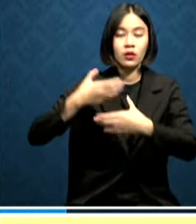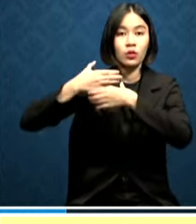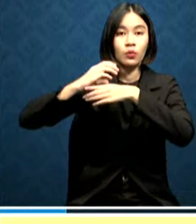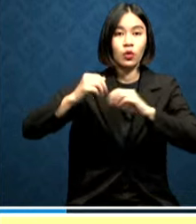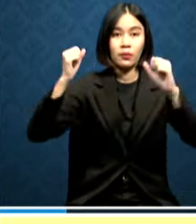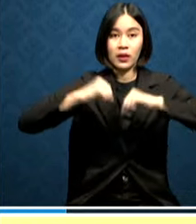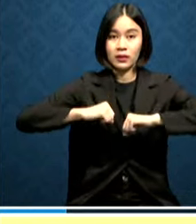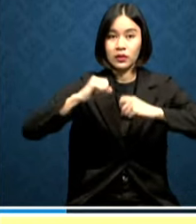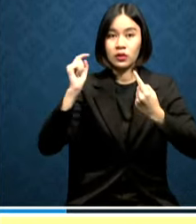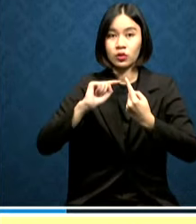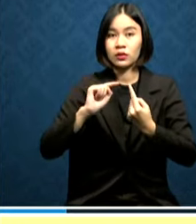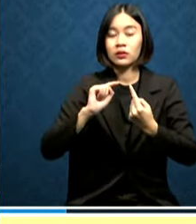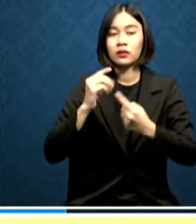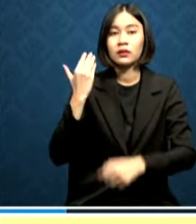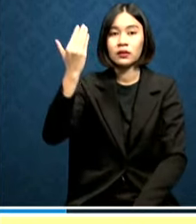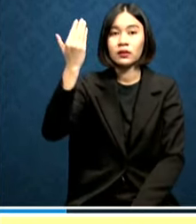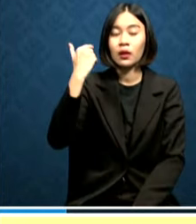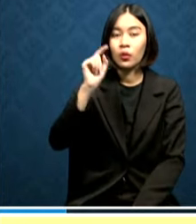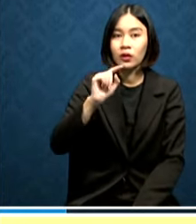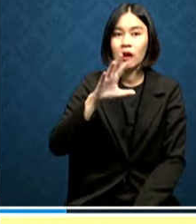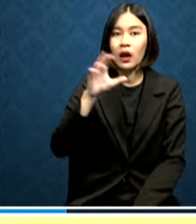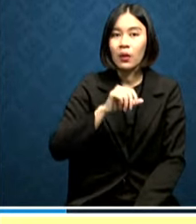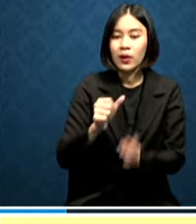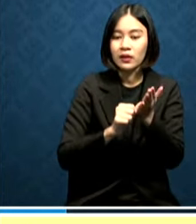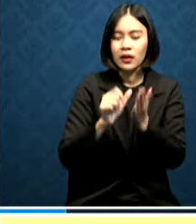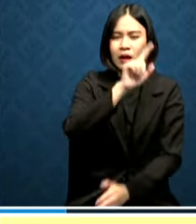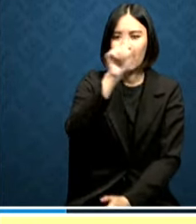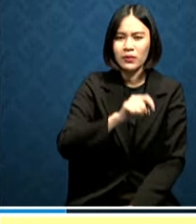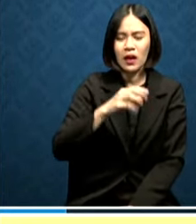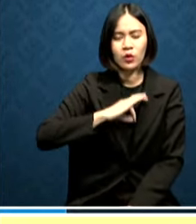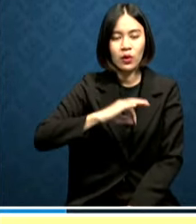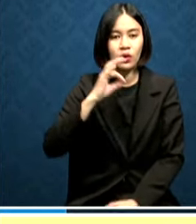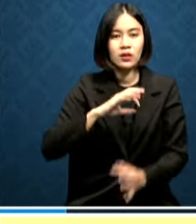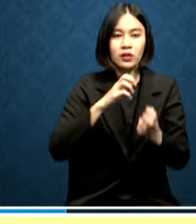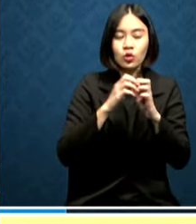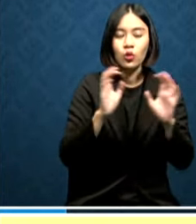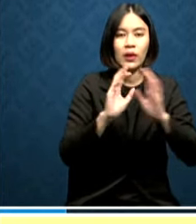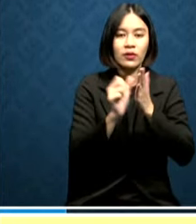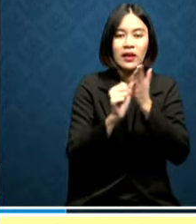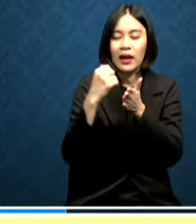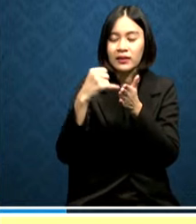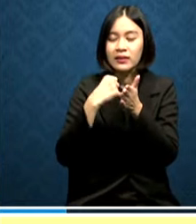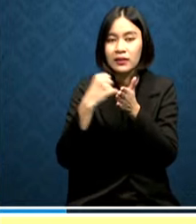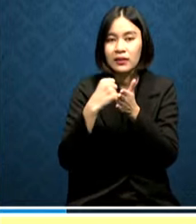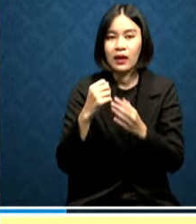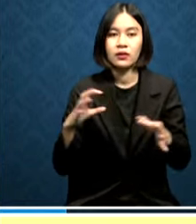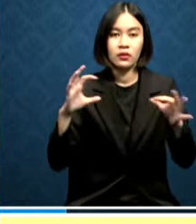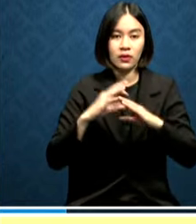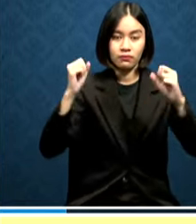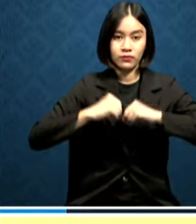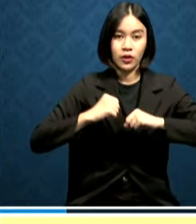ะมติในครั้งดังกล่าวนะครับว่าเอาแก้คำถามที่มันเป็นคำถามเชิงเดี่ยวได้ไหมนะฮะแค่เรื่องของการจะทำประชามติ